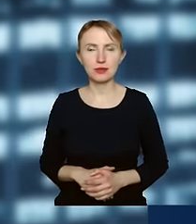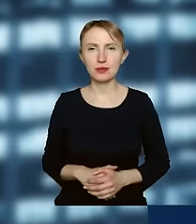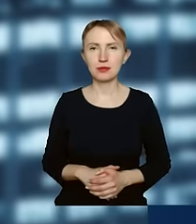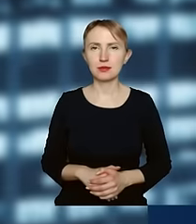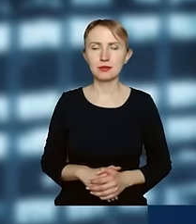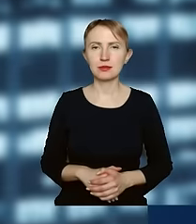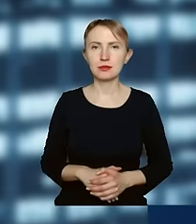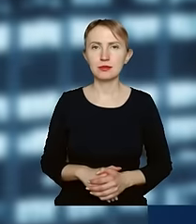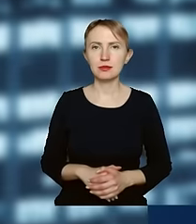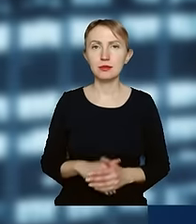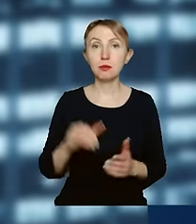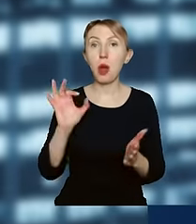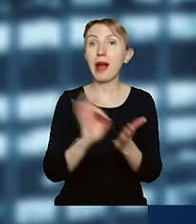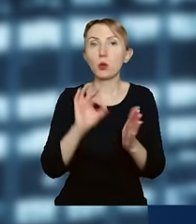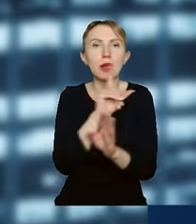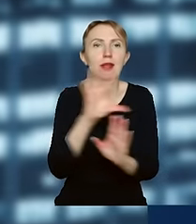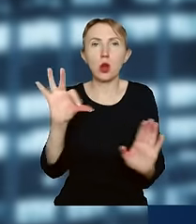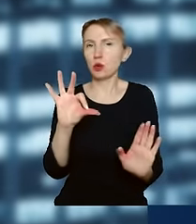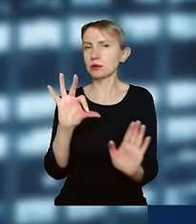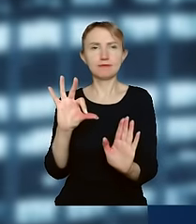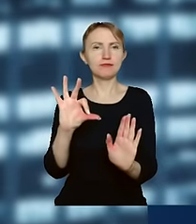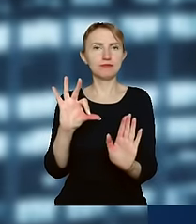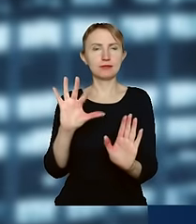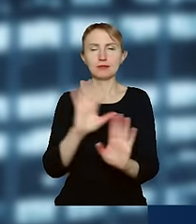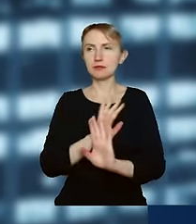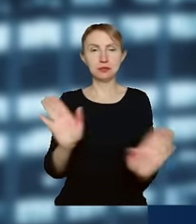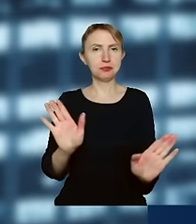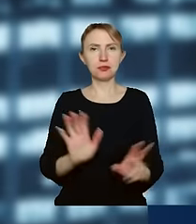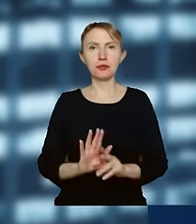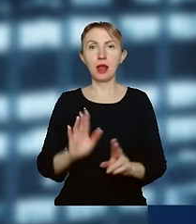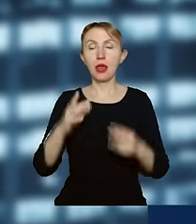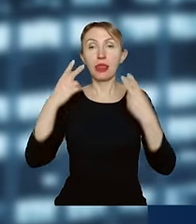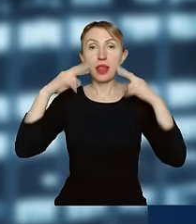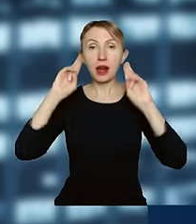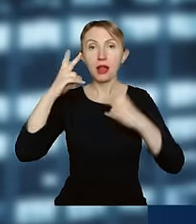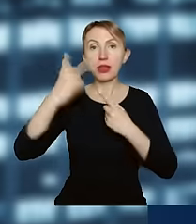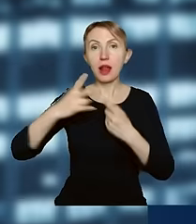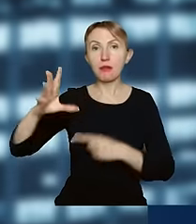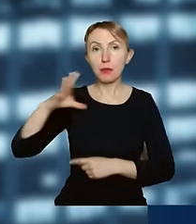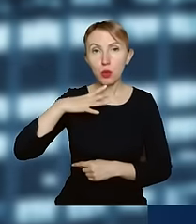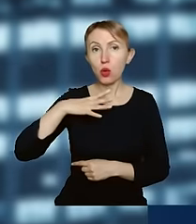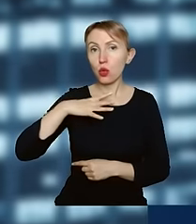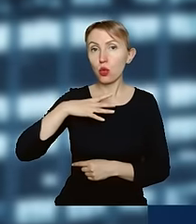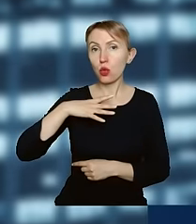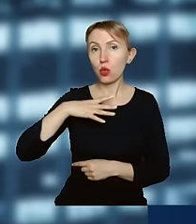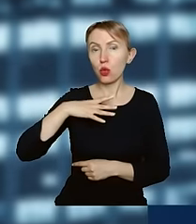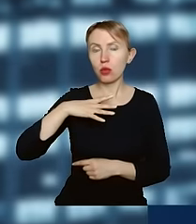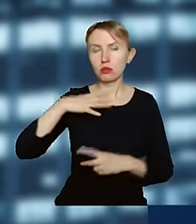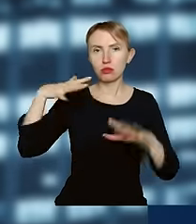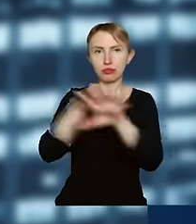ponieważ przypadkowo, absolutnie przez przypadek, nagle na antenie pojawiły się